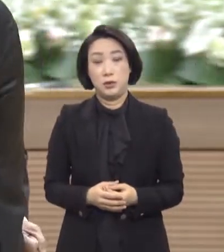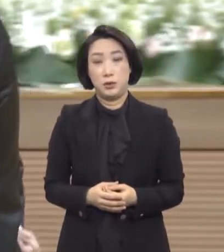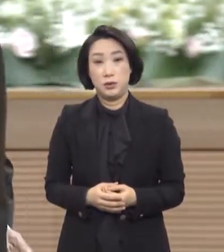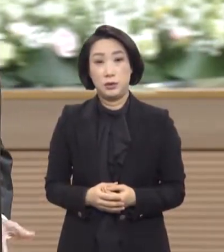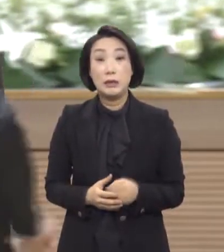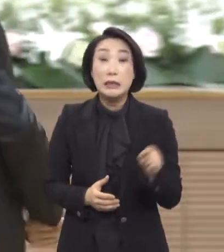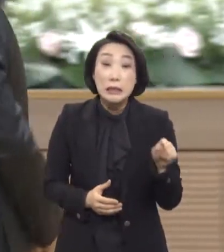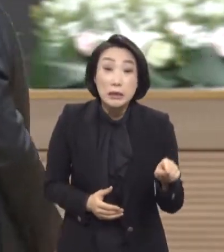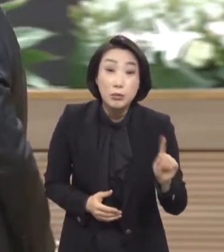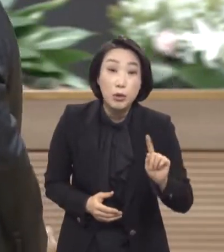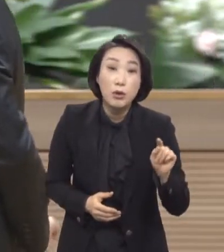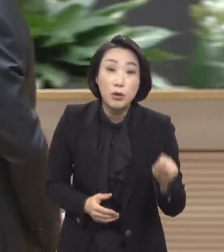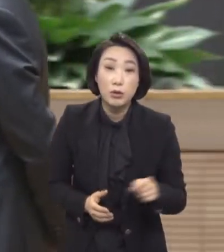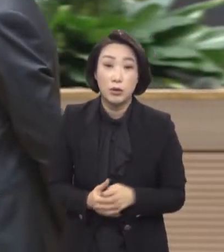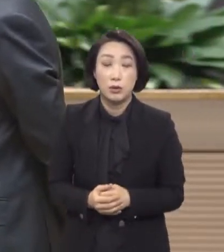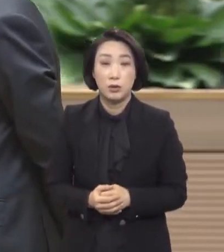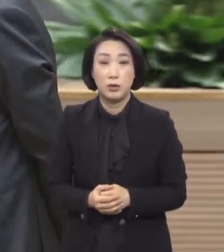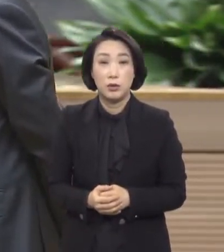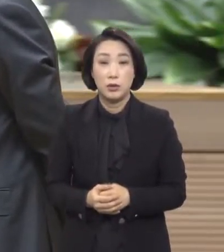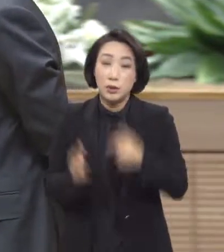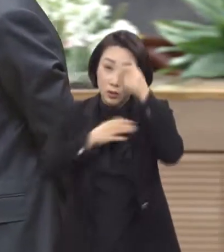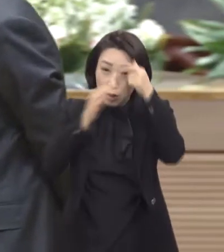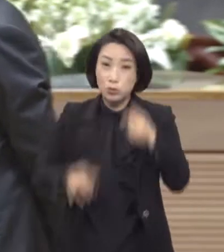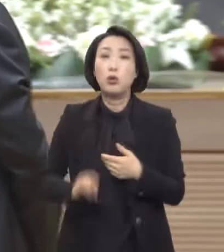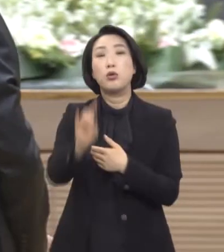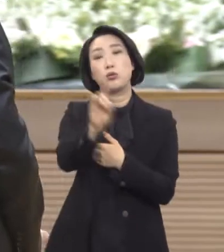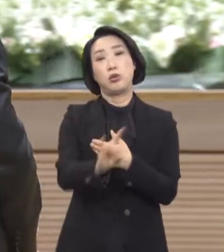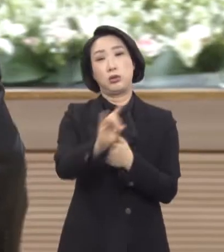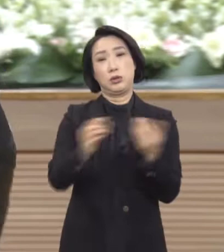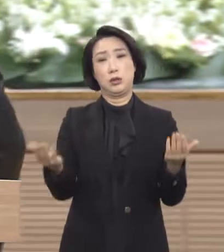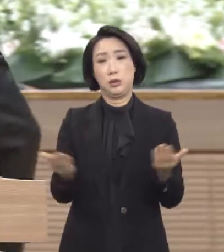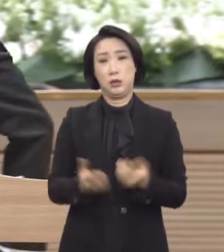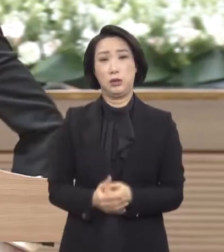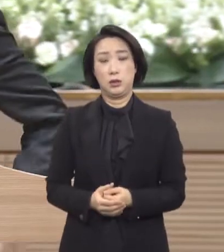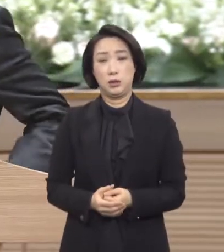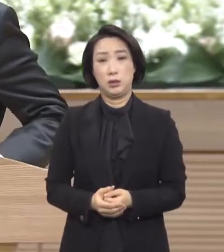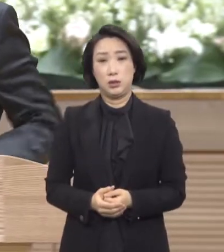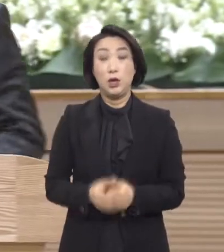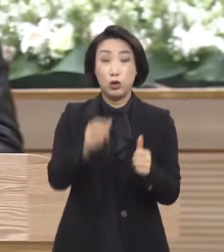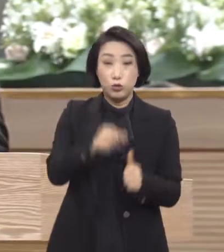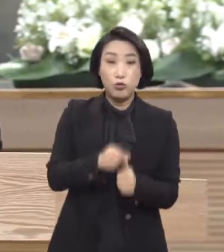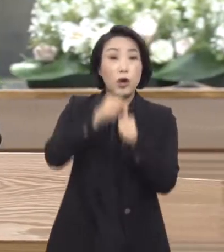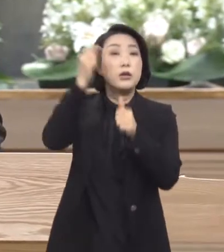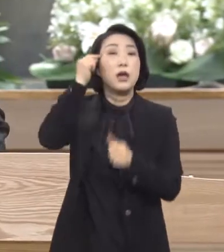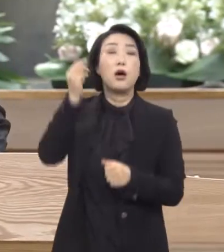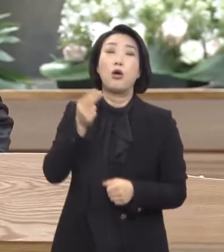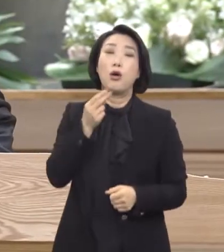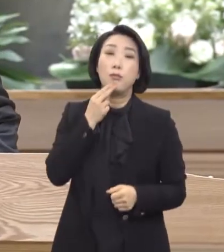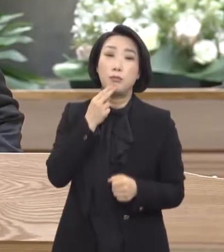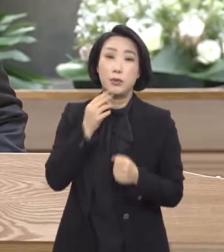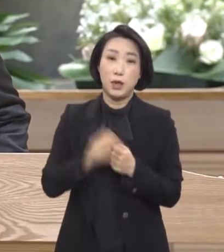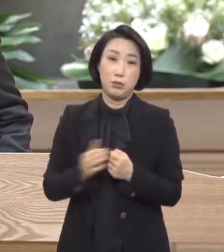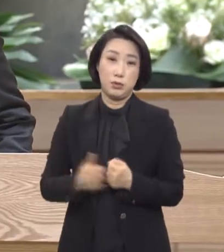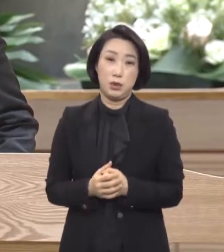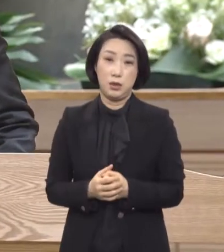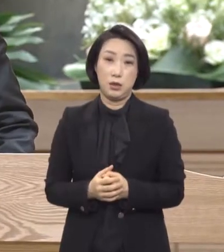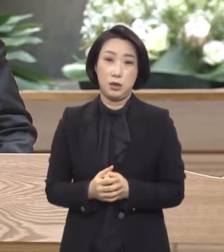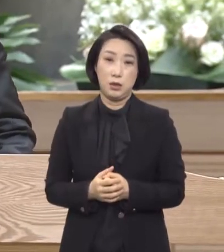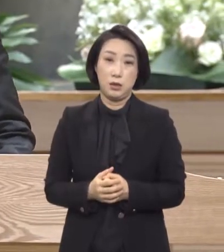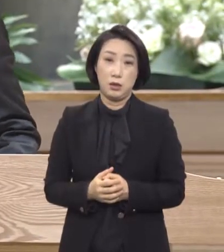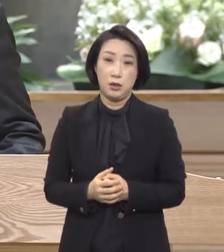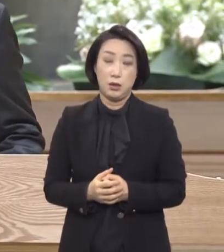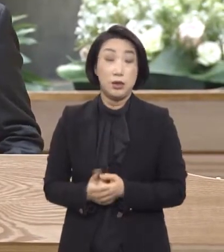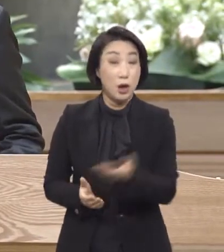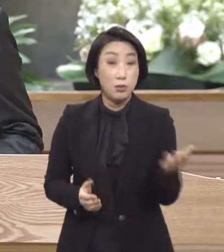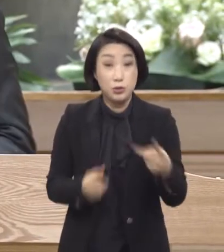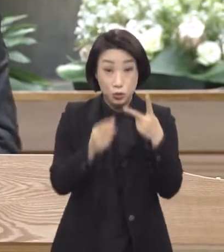이런 것은 성도를 기만하고 살려는 의지가 없는 거야.